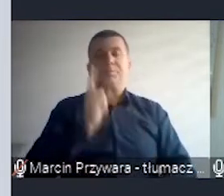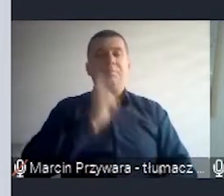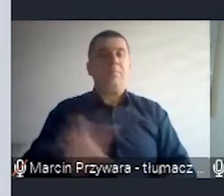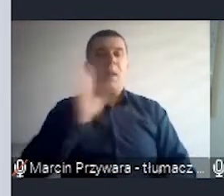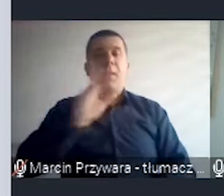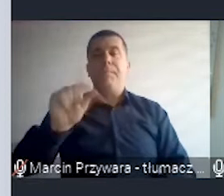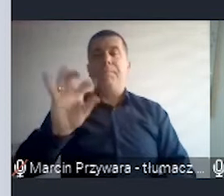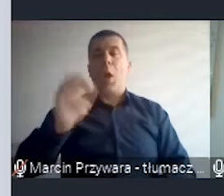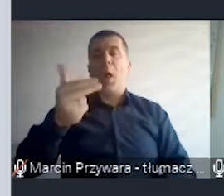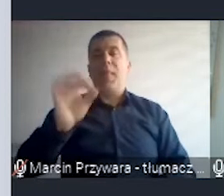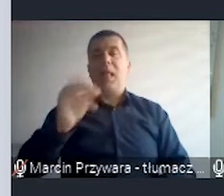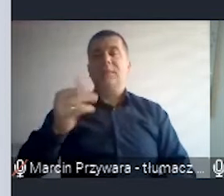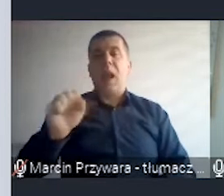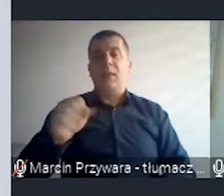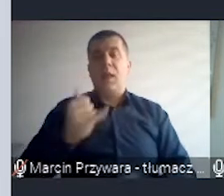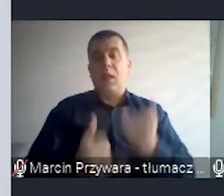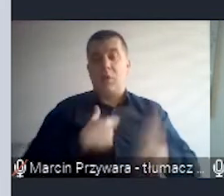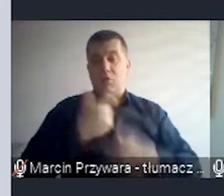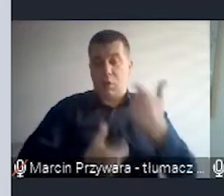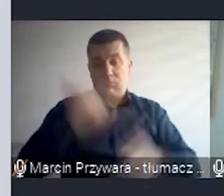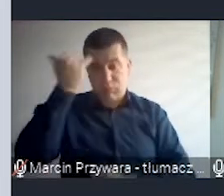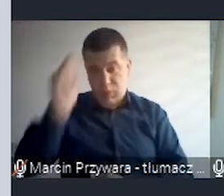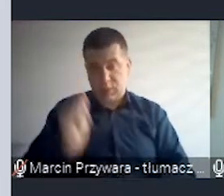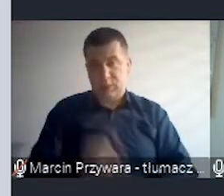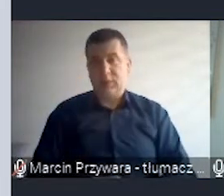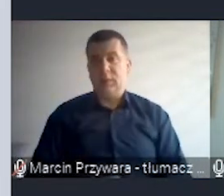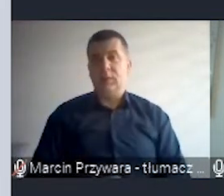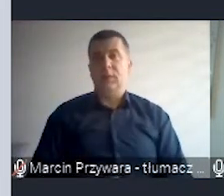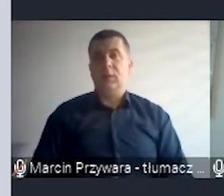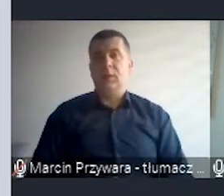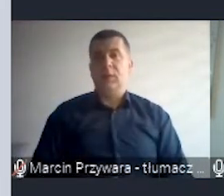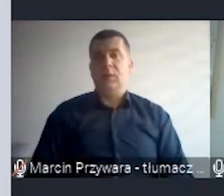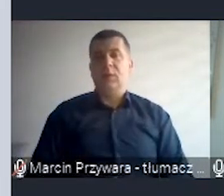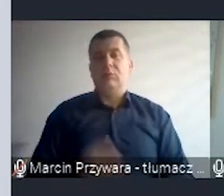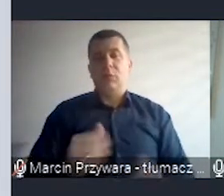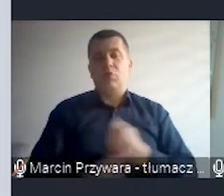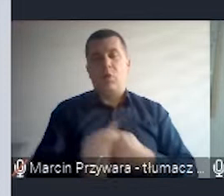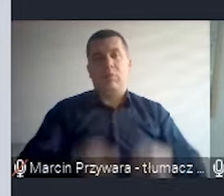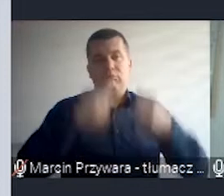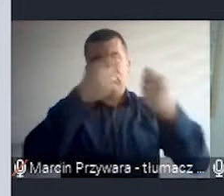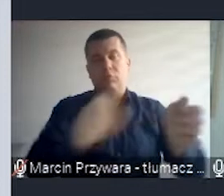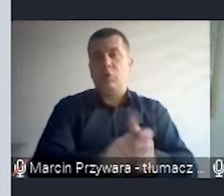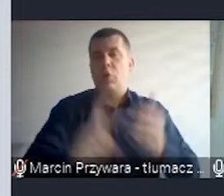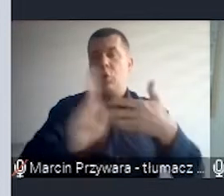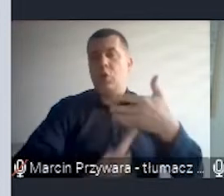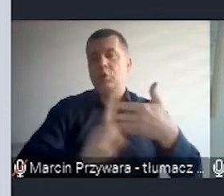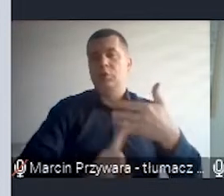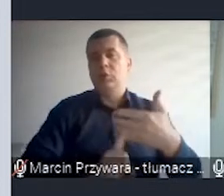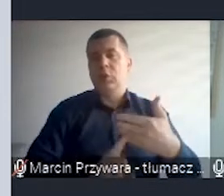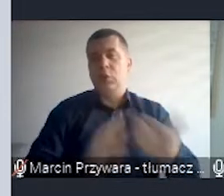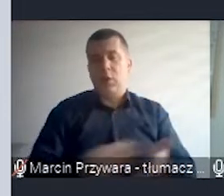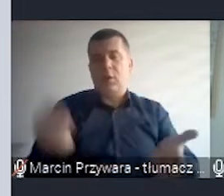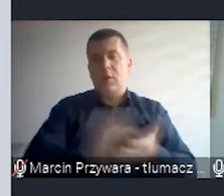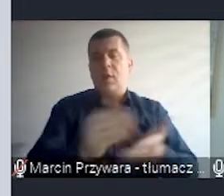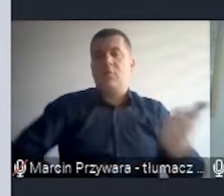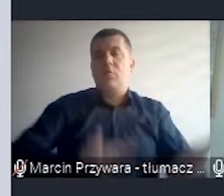kiedy następuje? Kiedy popełniliście błąd i przedłożyliście do rozliczenia, czyli umieściliście we